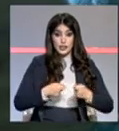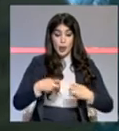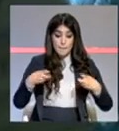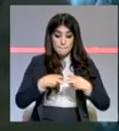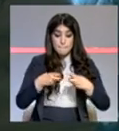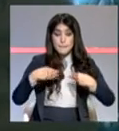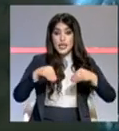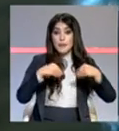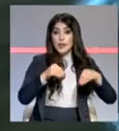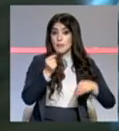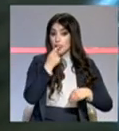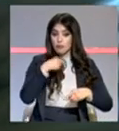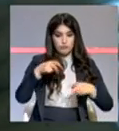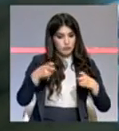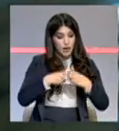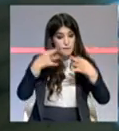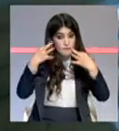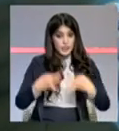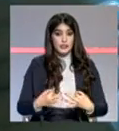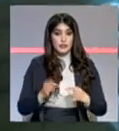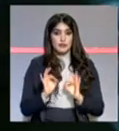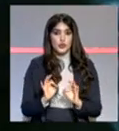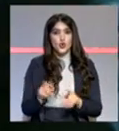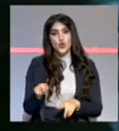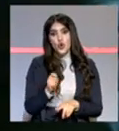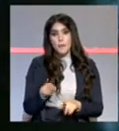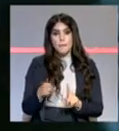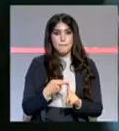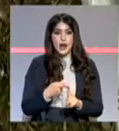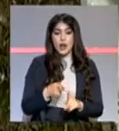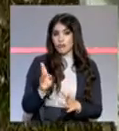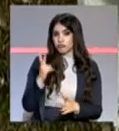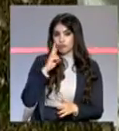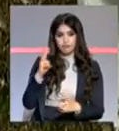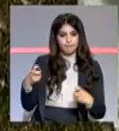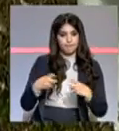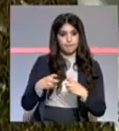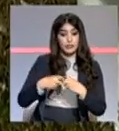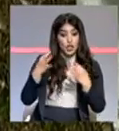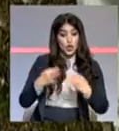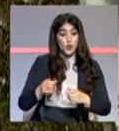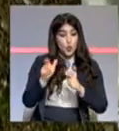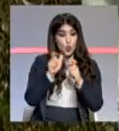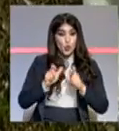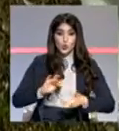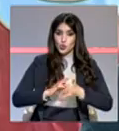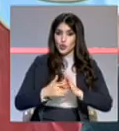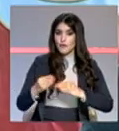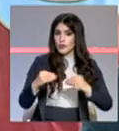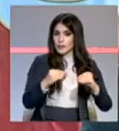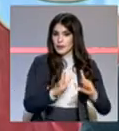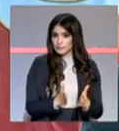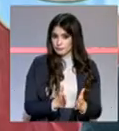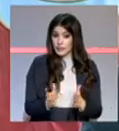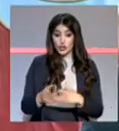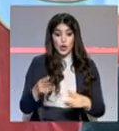بيع هذه الماده التي تخضع اسعارها عاده الى قاعده العرض والطلب وتجديد المراقبه على مسالك التوزيع.